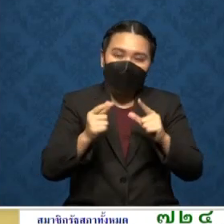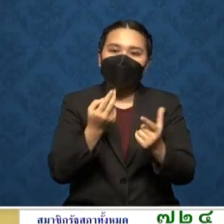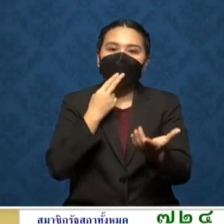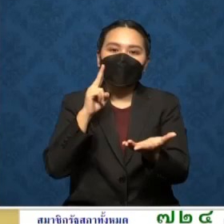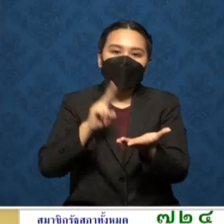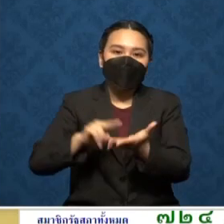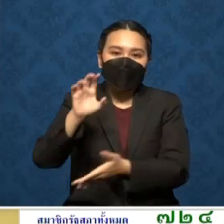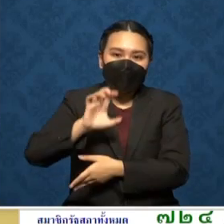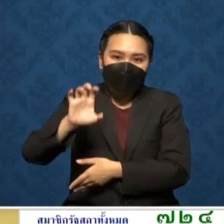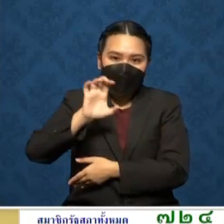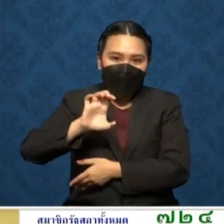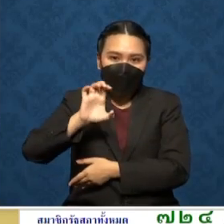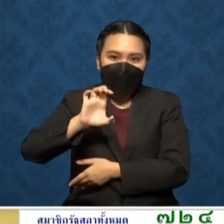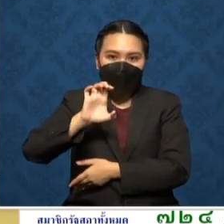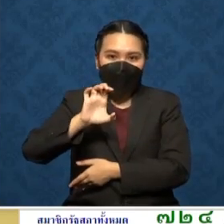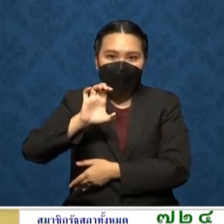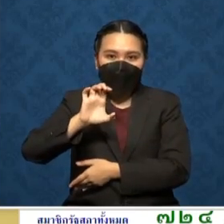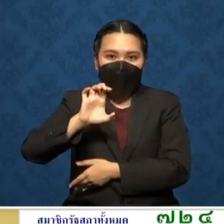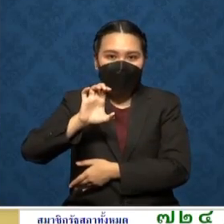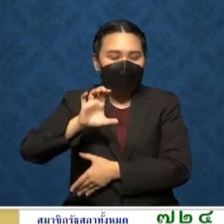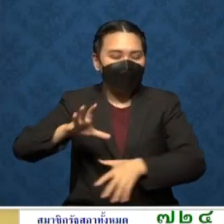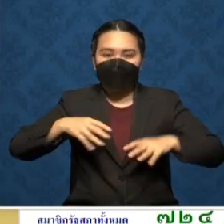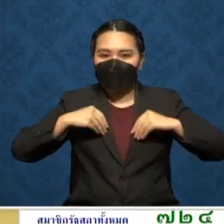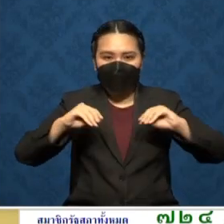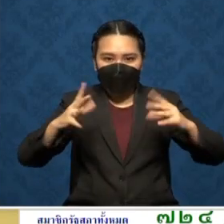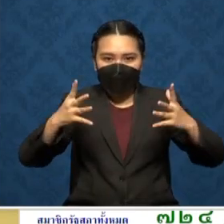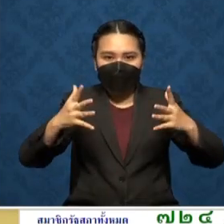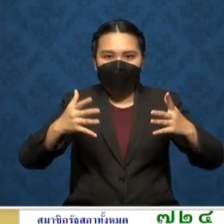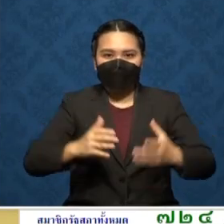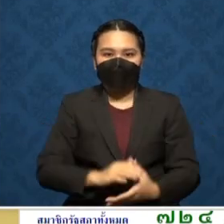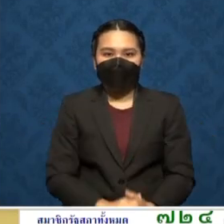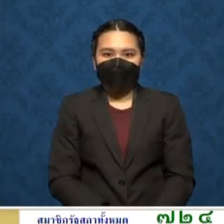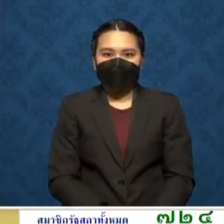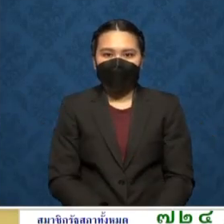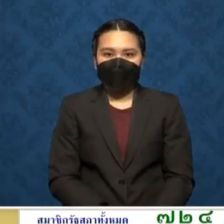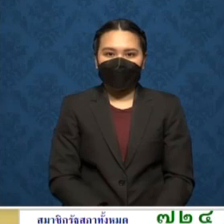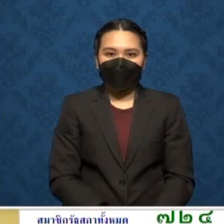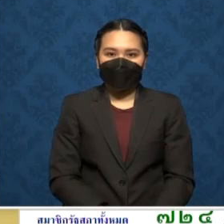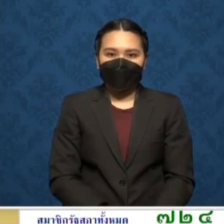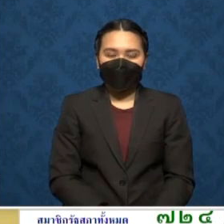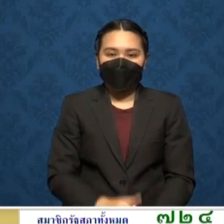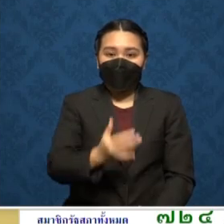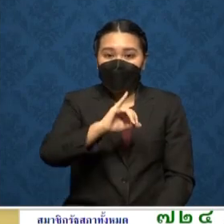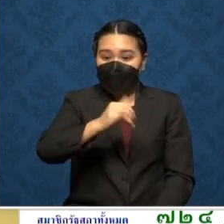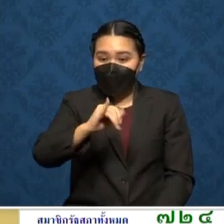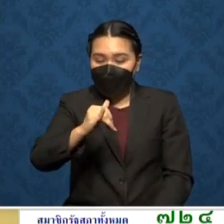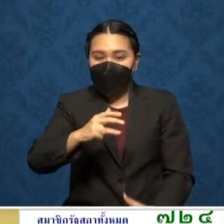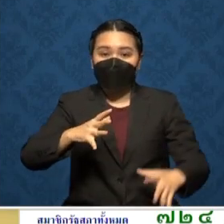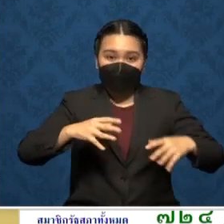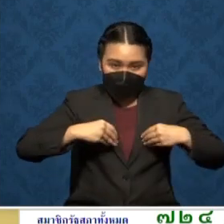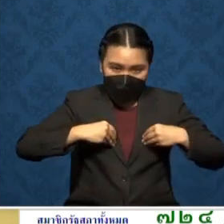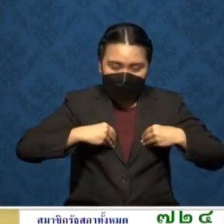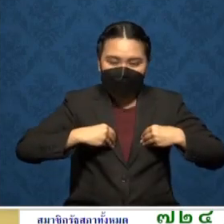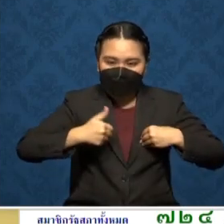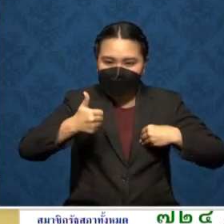ลไม่เป็นที่ยอมรับบางแห่งอาจจะยอมรับแต่ไม่สามารถถือเป็นหลักป